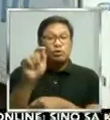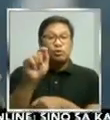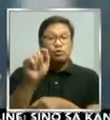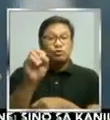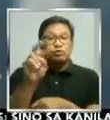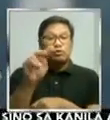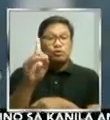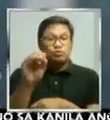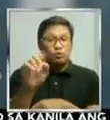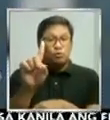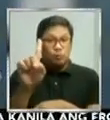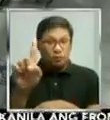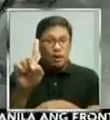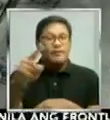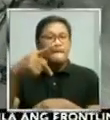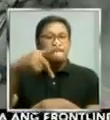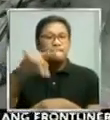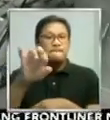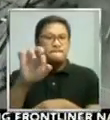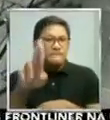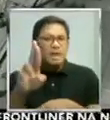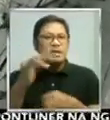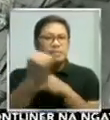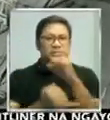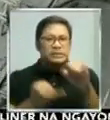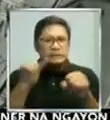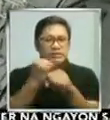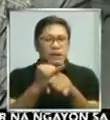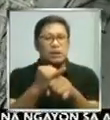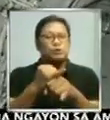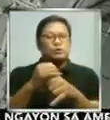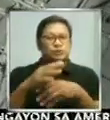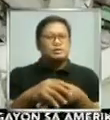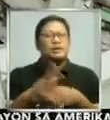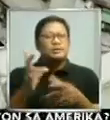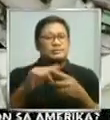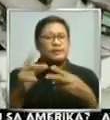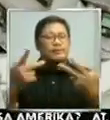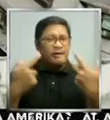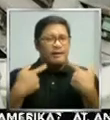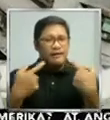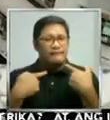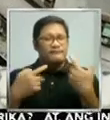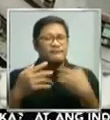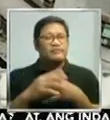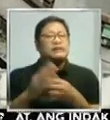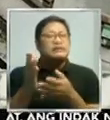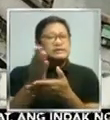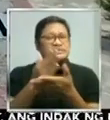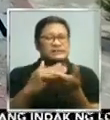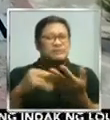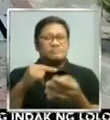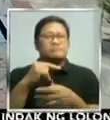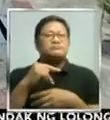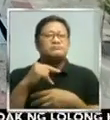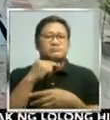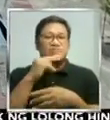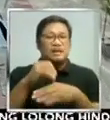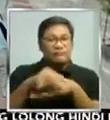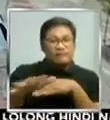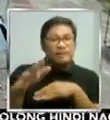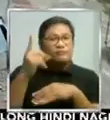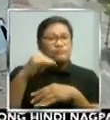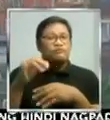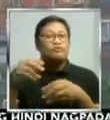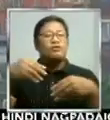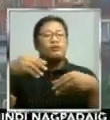matatagpuan ang mga pier, International Container Port at Divisoria Market, may exemptions sa hard lockdown para hindi maapektuhan ang